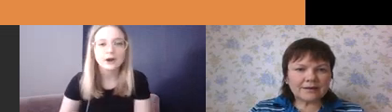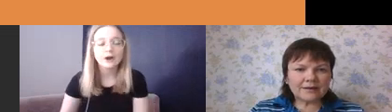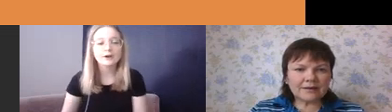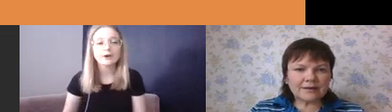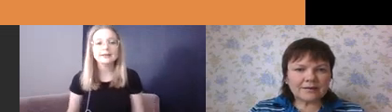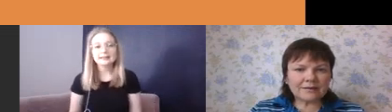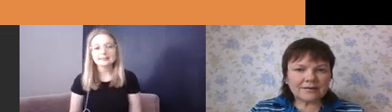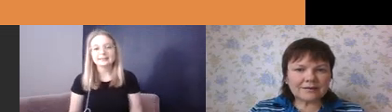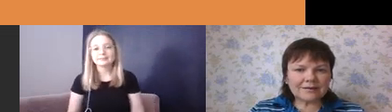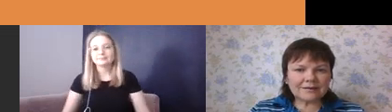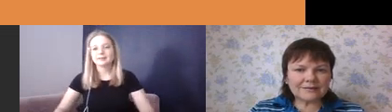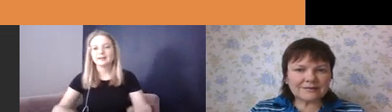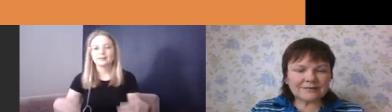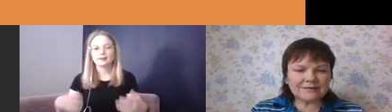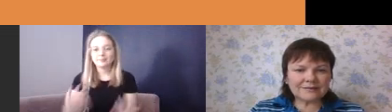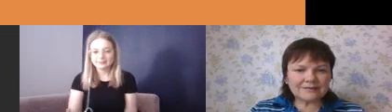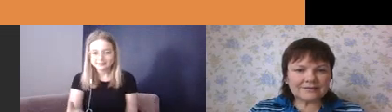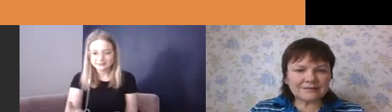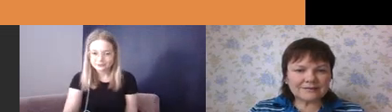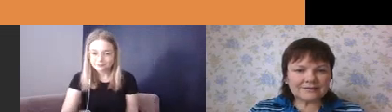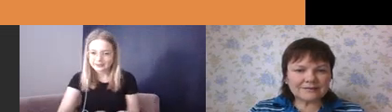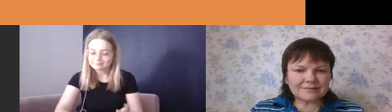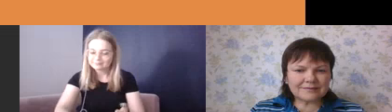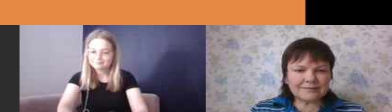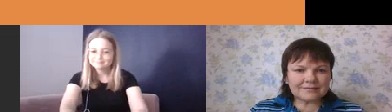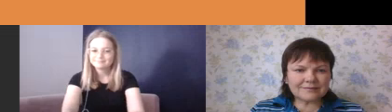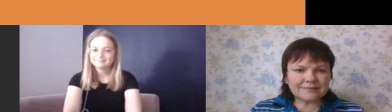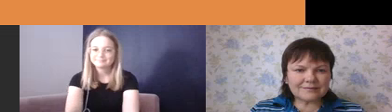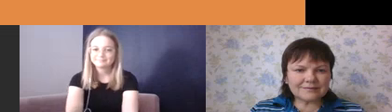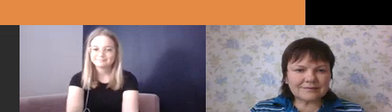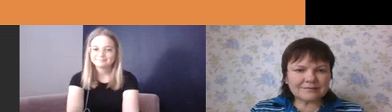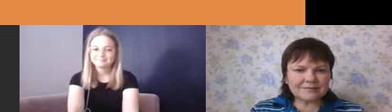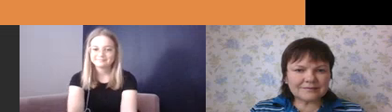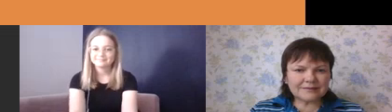Nii, aga jällegi ametitega tutumine.